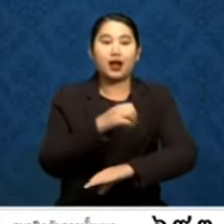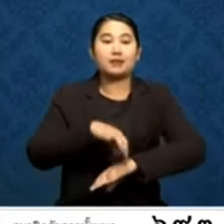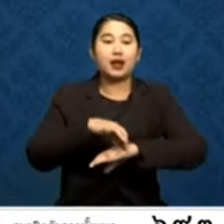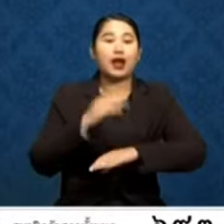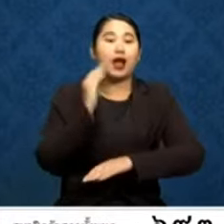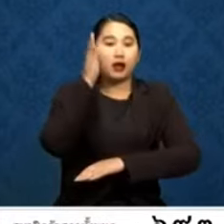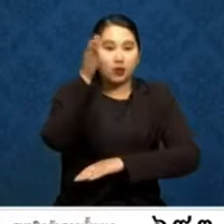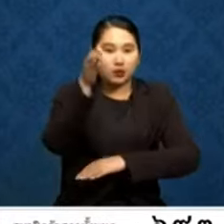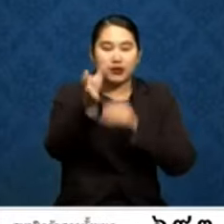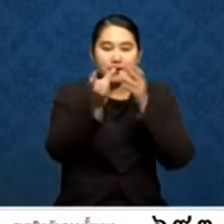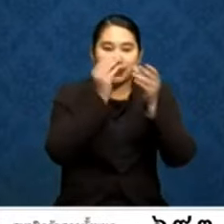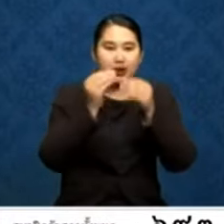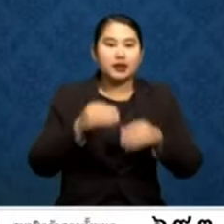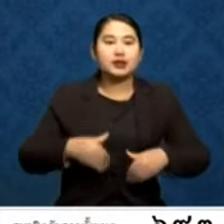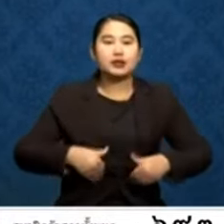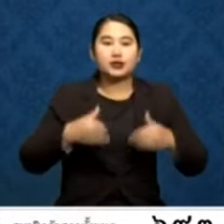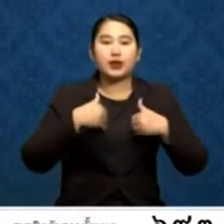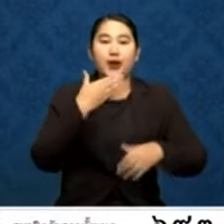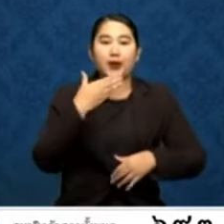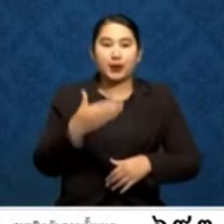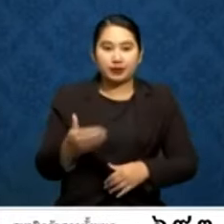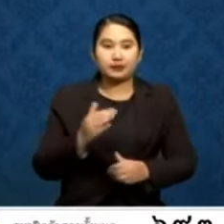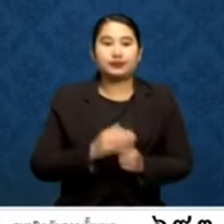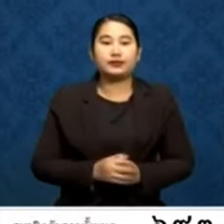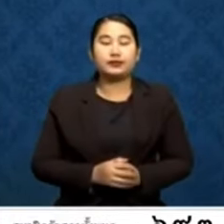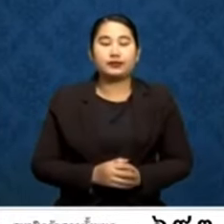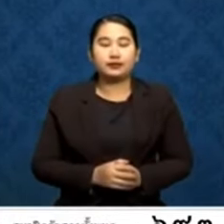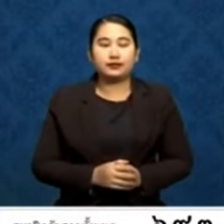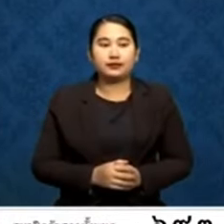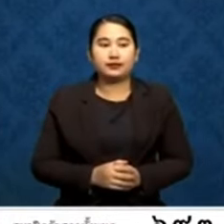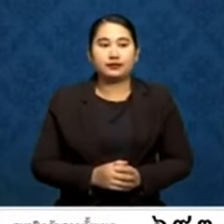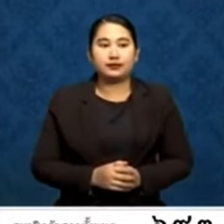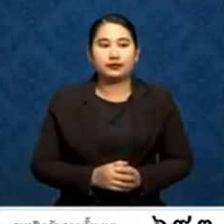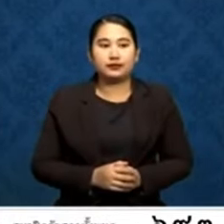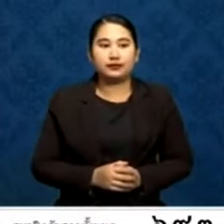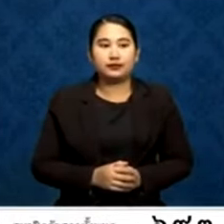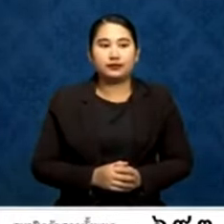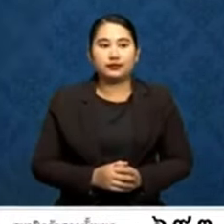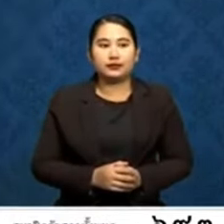เรียนรู้ตลอดชีวิต lifelong learning